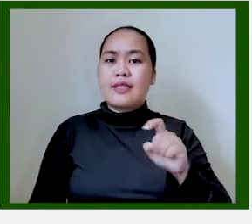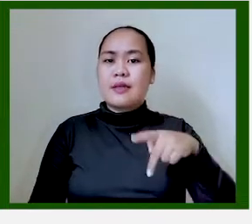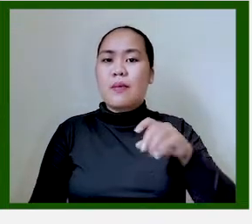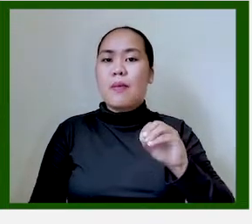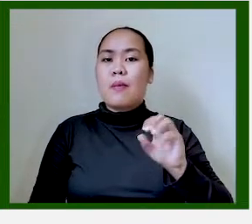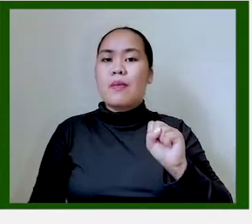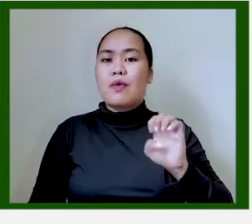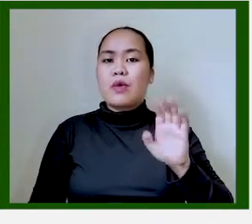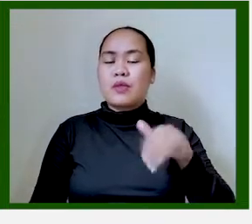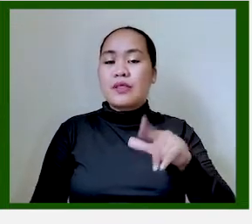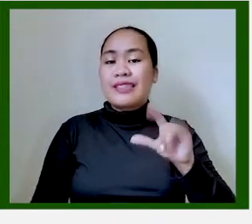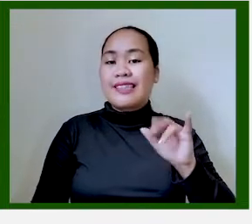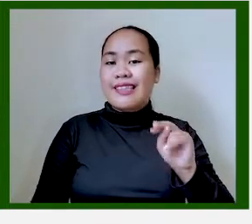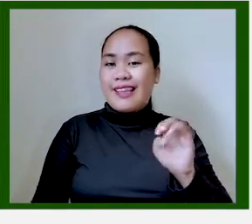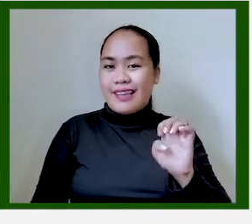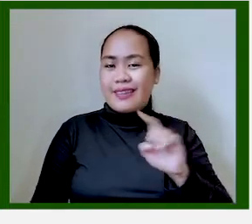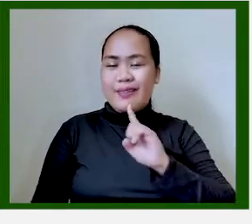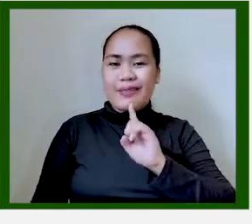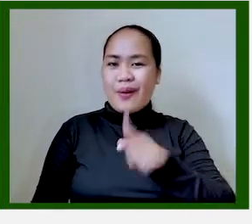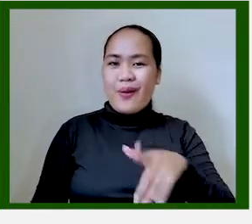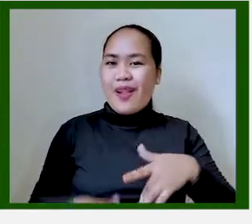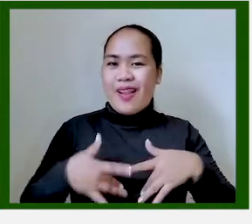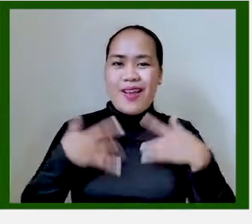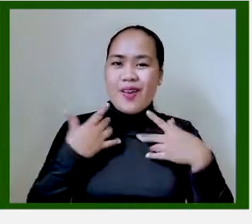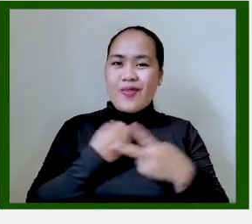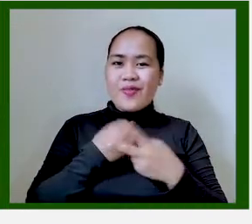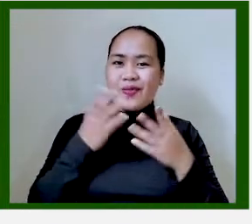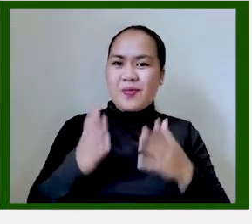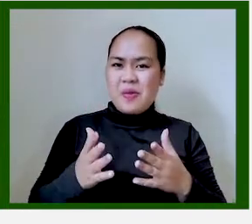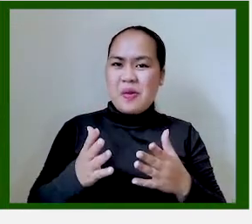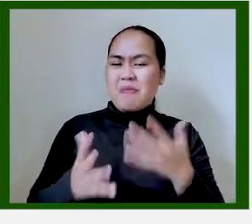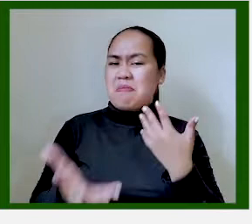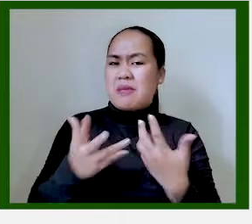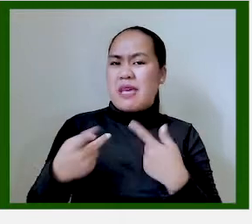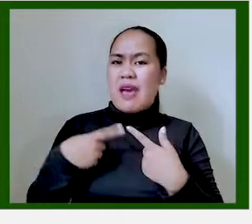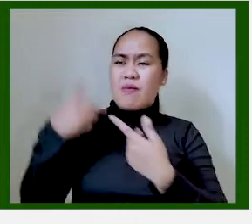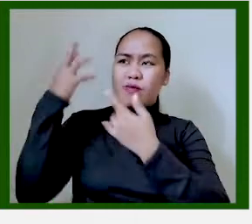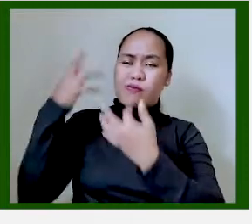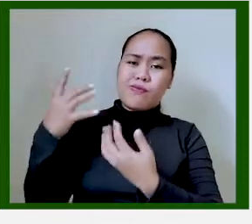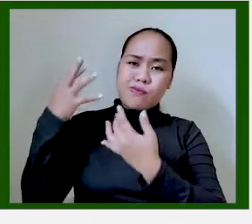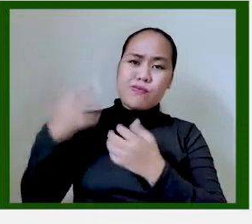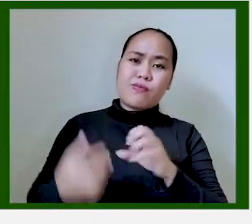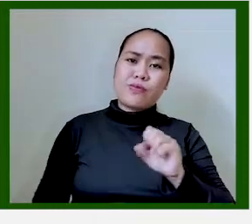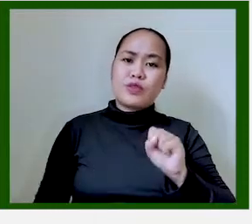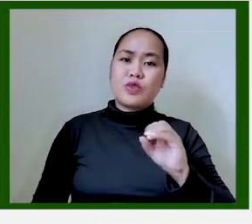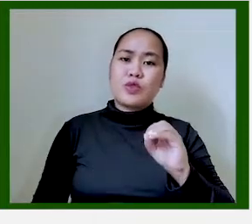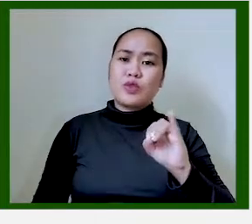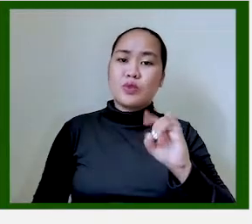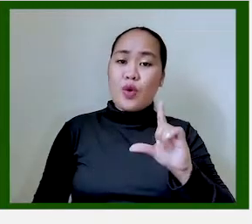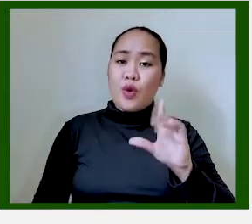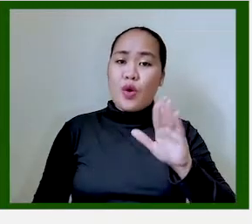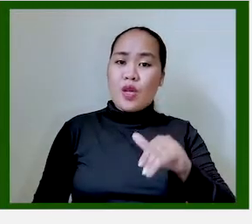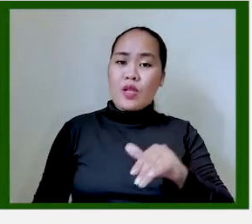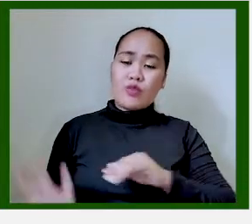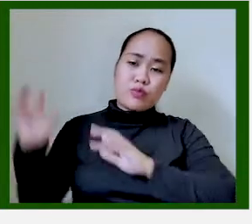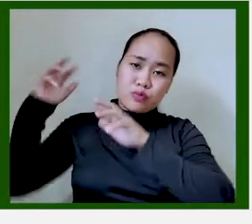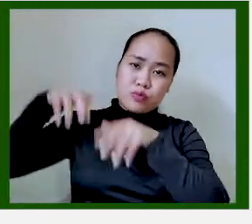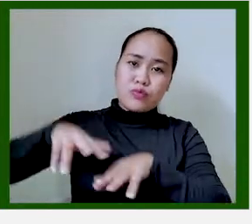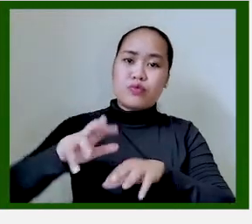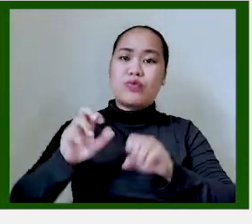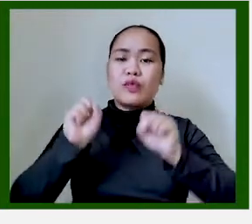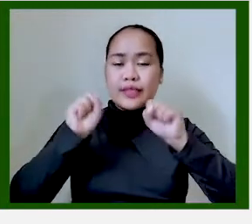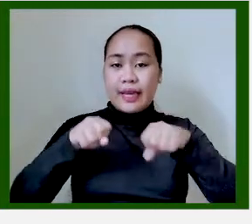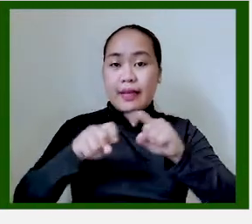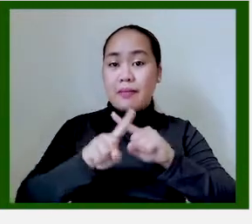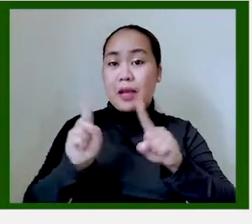yung lupa doon or magkaroon ng soil erosion because of the rain, at least halos sigurado tayo na